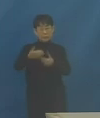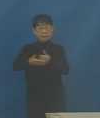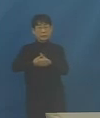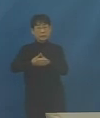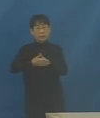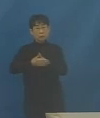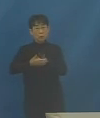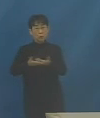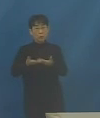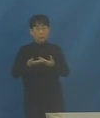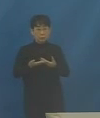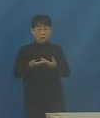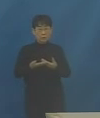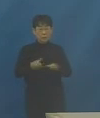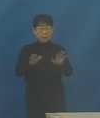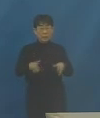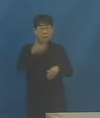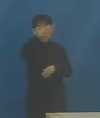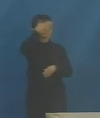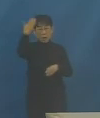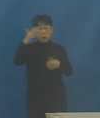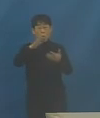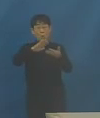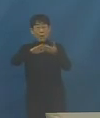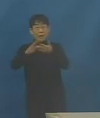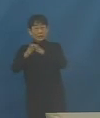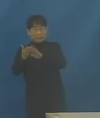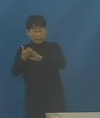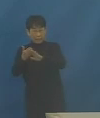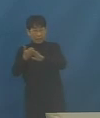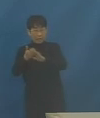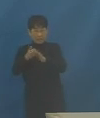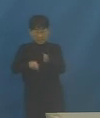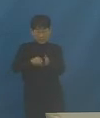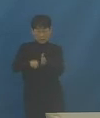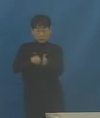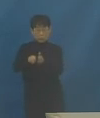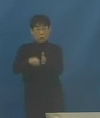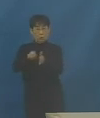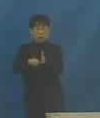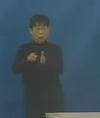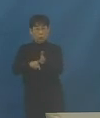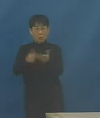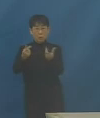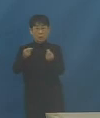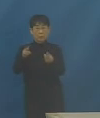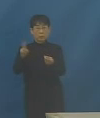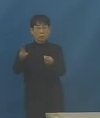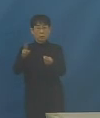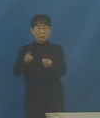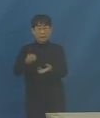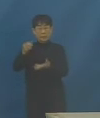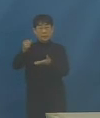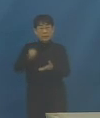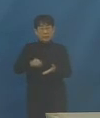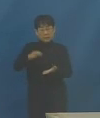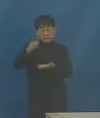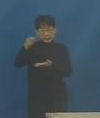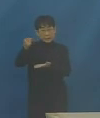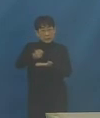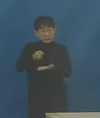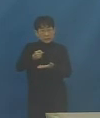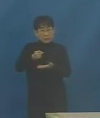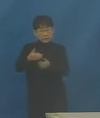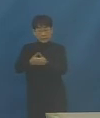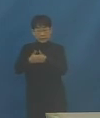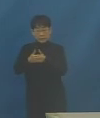バカ砂鉄そうでですね導入されているような情景分離のような形の財政負担ですとかそういったと求めてくる可能性もあるんじゃないかと思うんですけれども